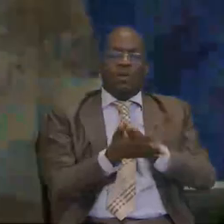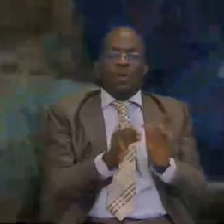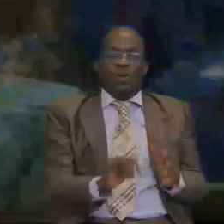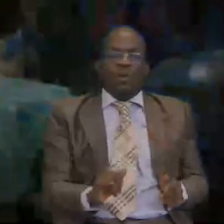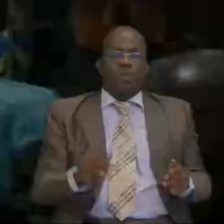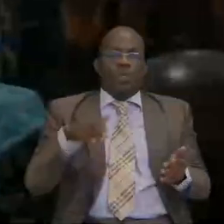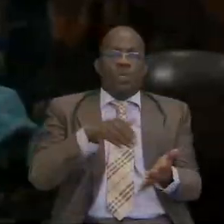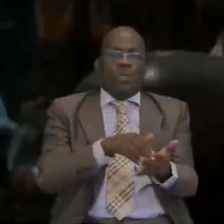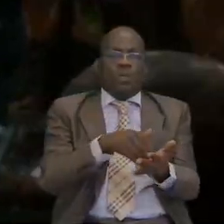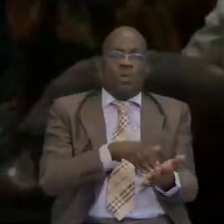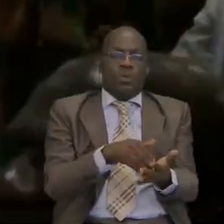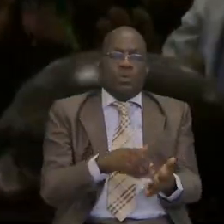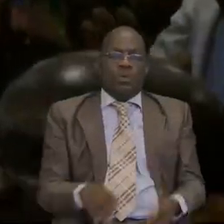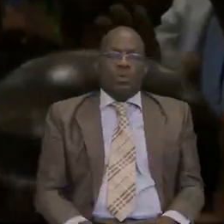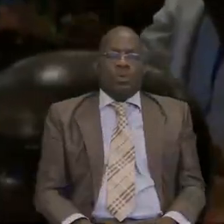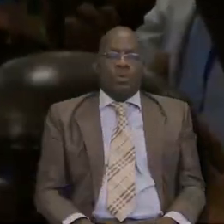fatigué.